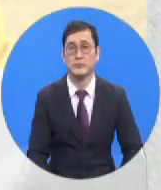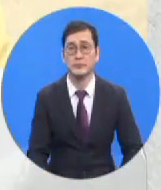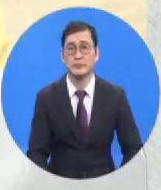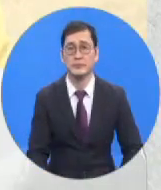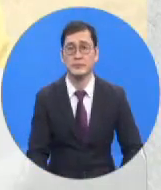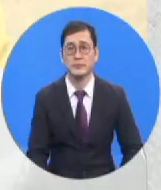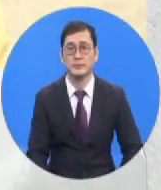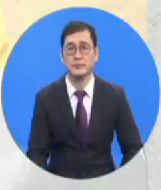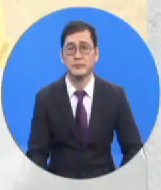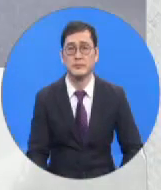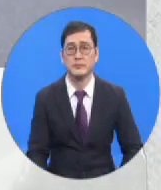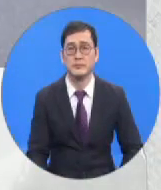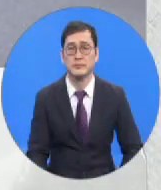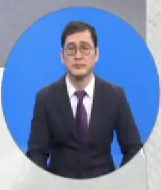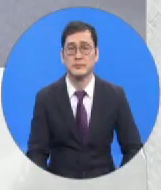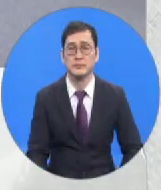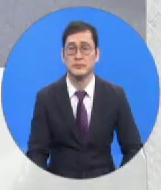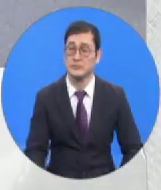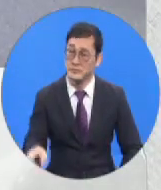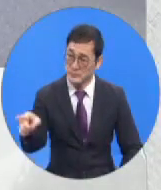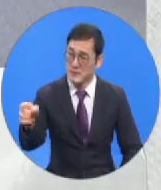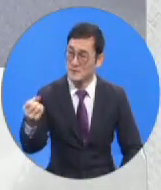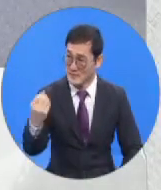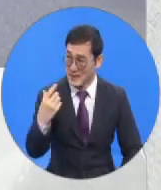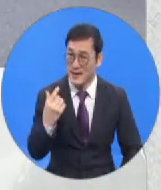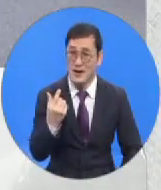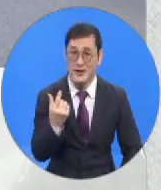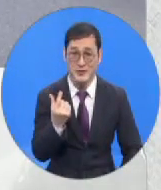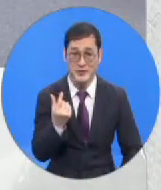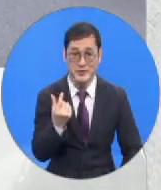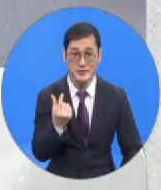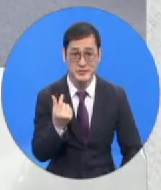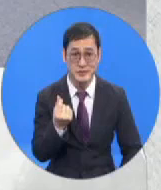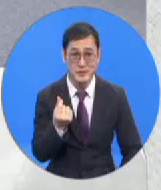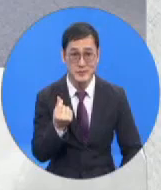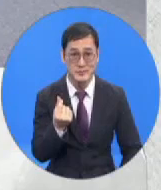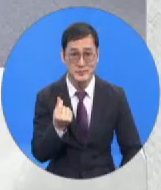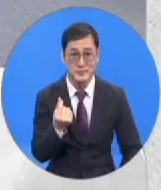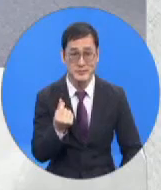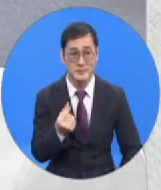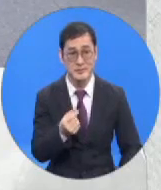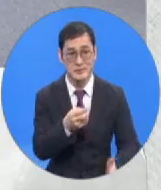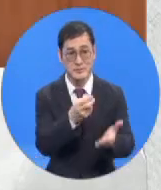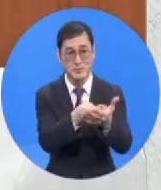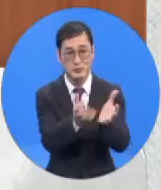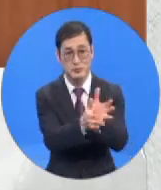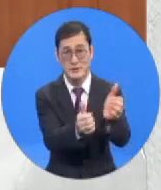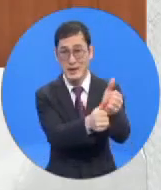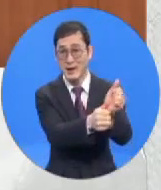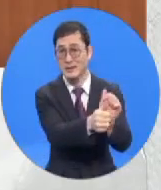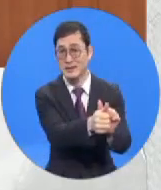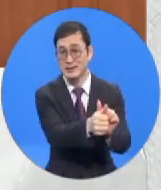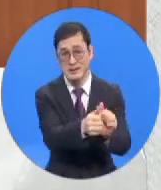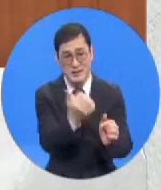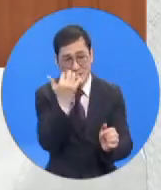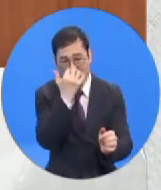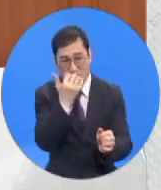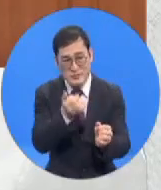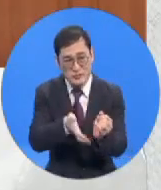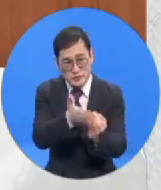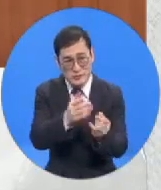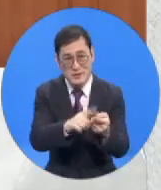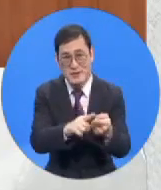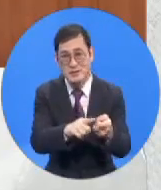지금 박수현 위원장님 말씀 주신 것처럼 이게 무슨 김학의 전 차관의 성추문이다 뭐 이렇게 가는